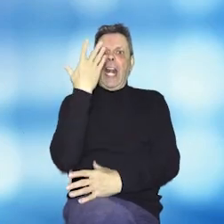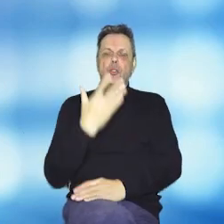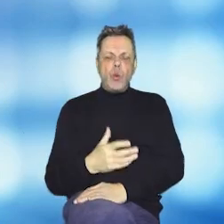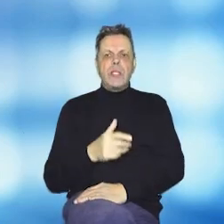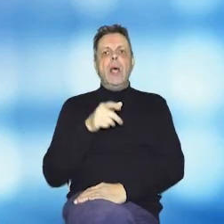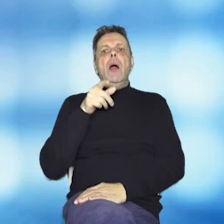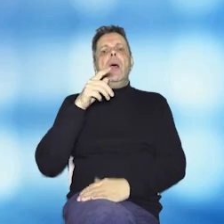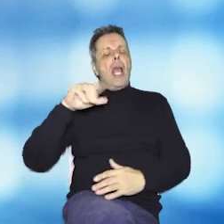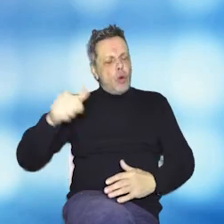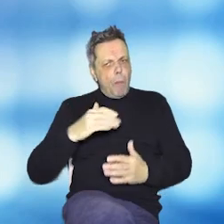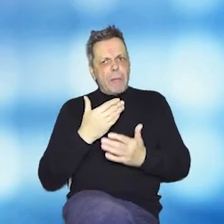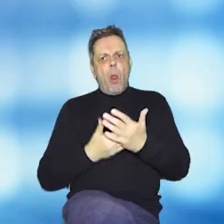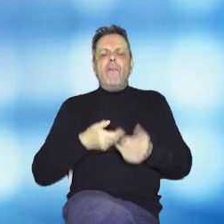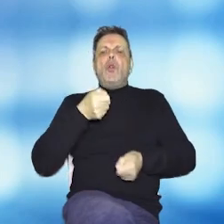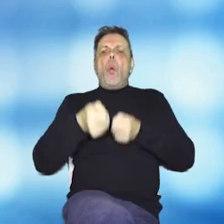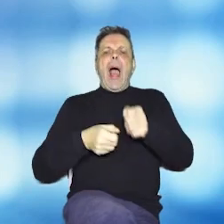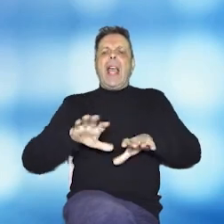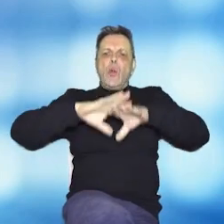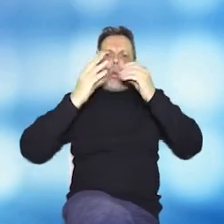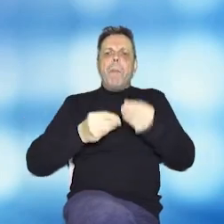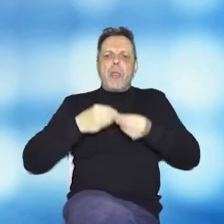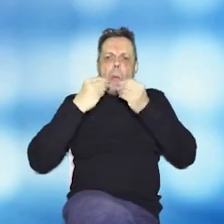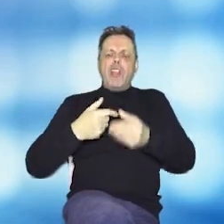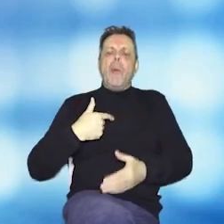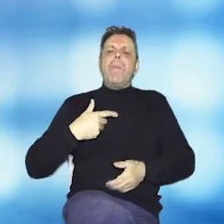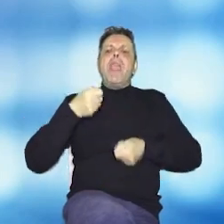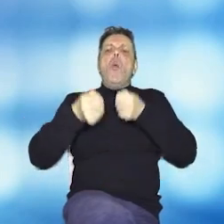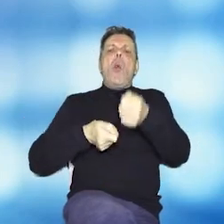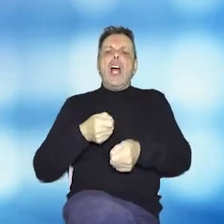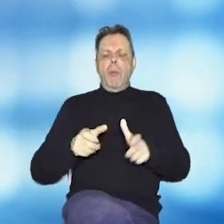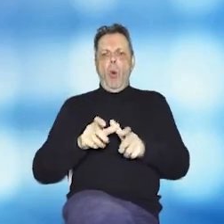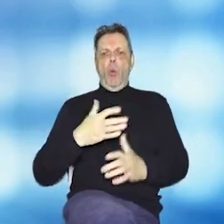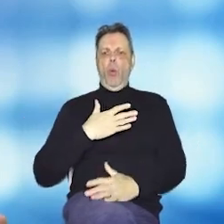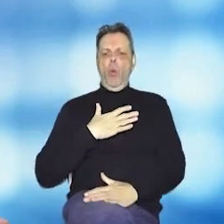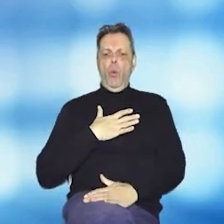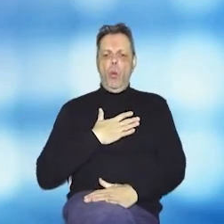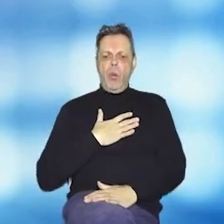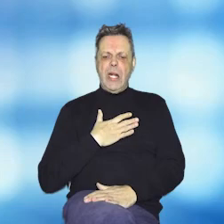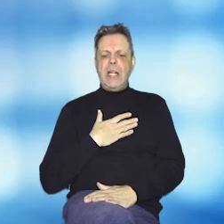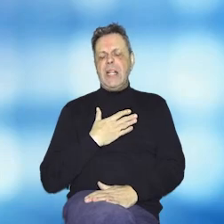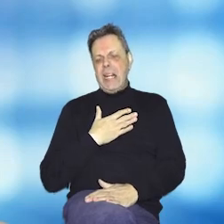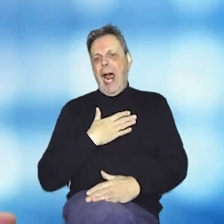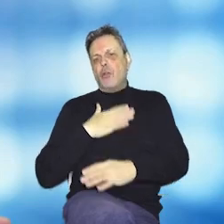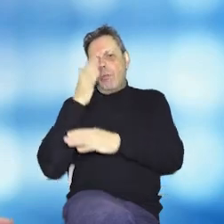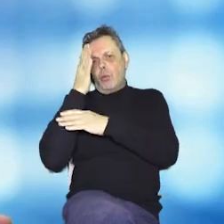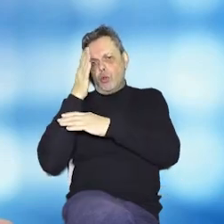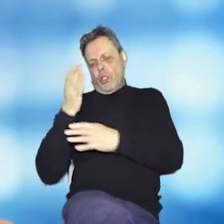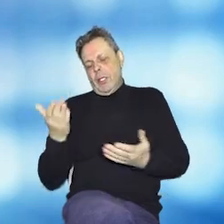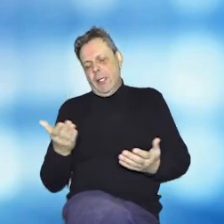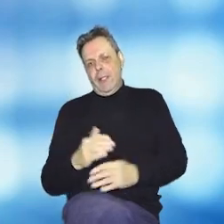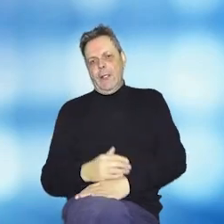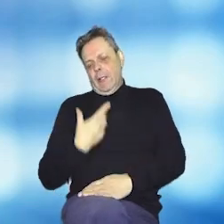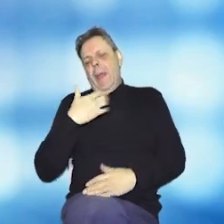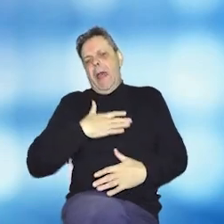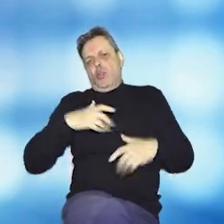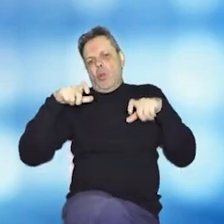nekako, opet ću ponoviti, ulagati u cijelu priču, jer mi zapravo ulažemo u nas, jer ako Bog da, dočekat ćemo